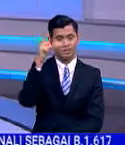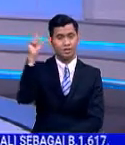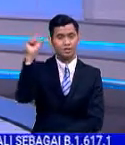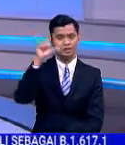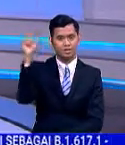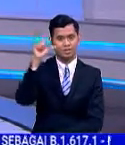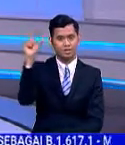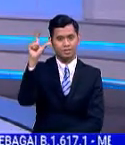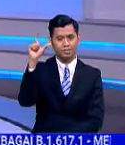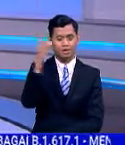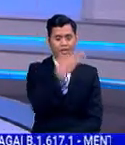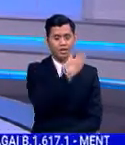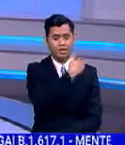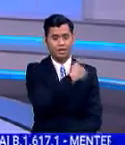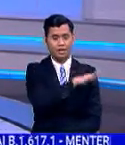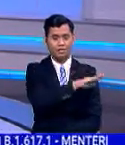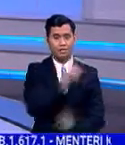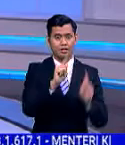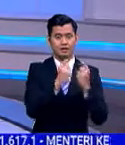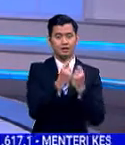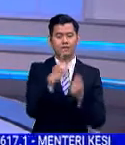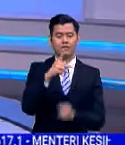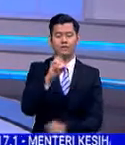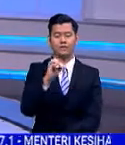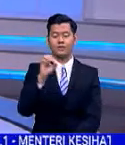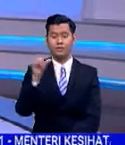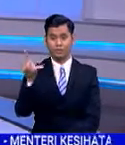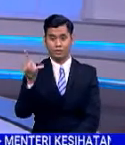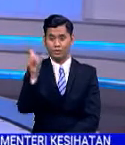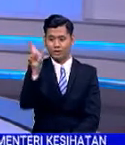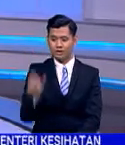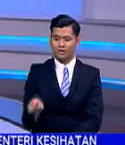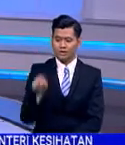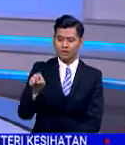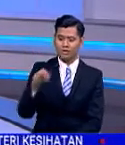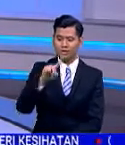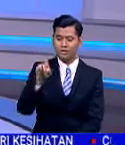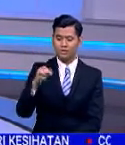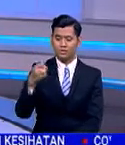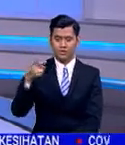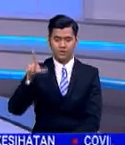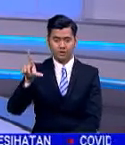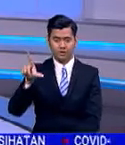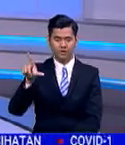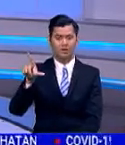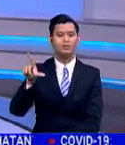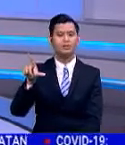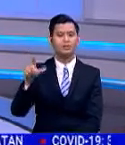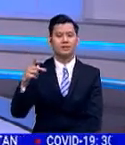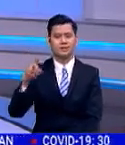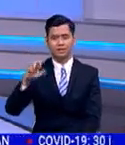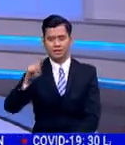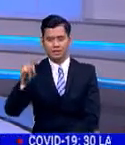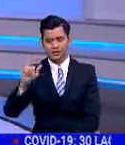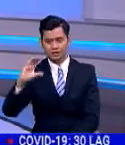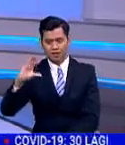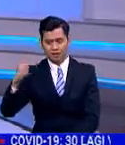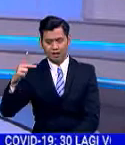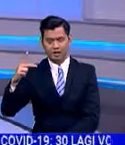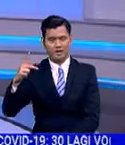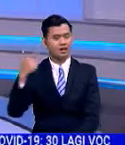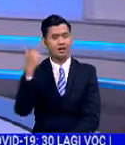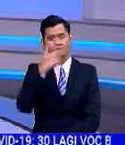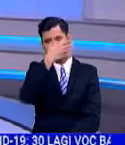bekas anggota kumpulan KUL, Zulkifli Muhammad atau lebih dikenali sebagai Zack, melupakan terus dunia seni.